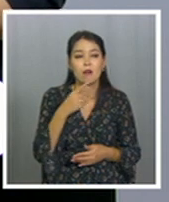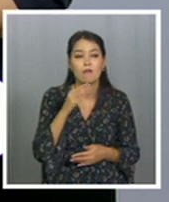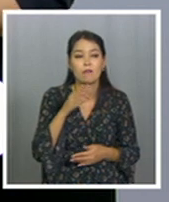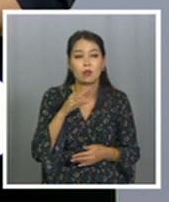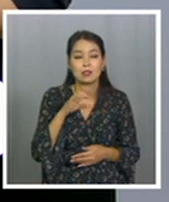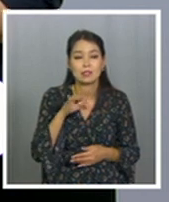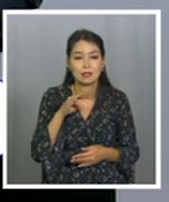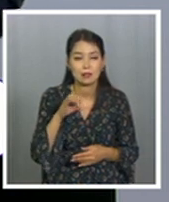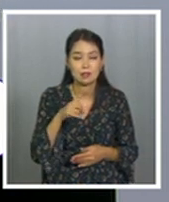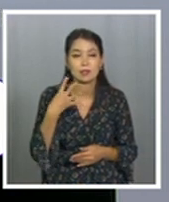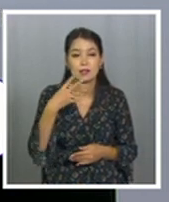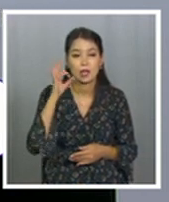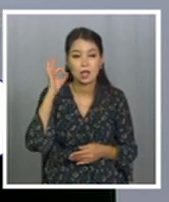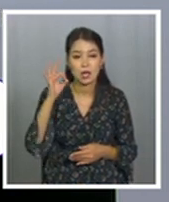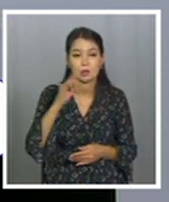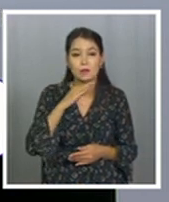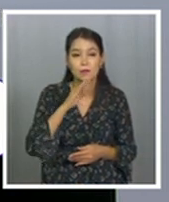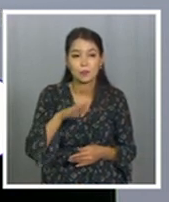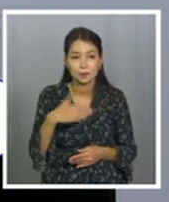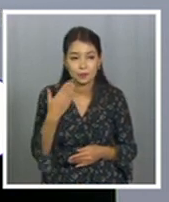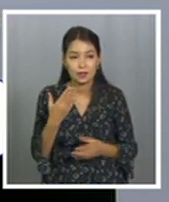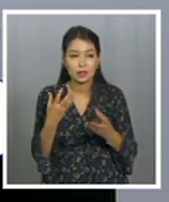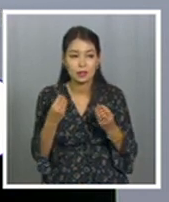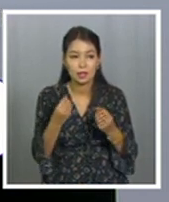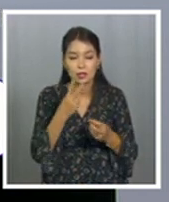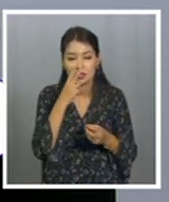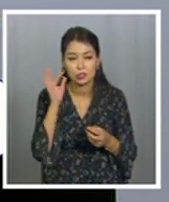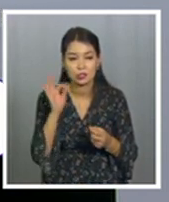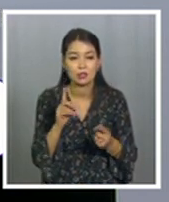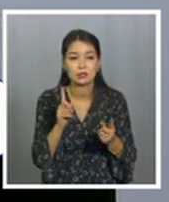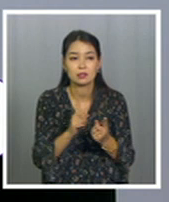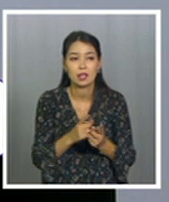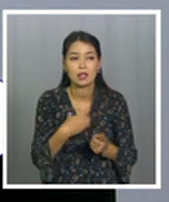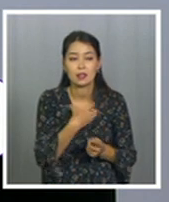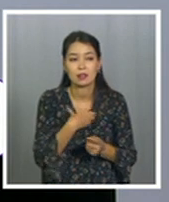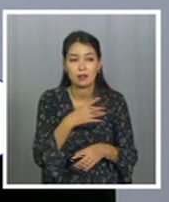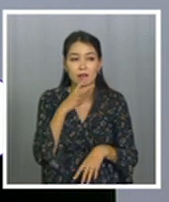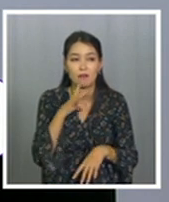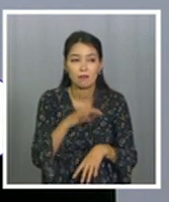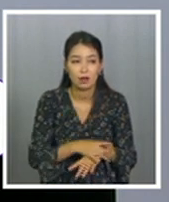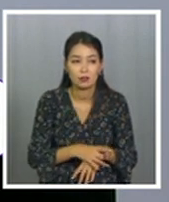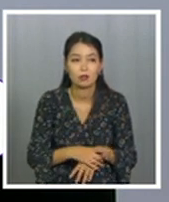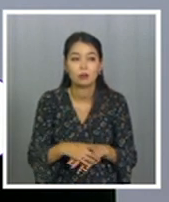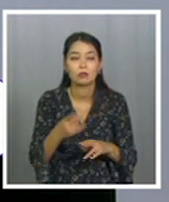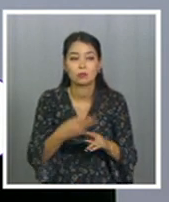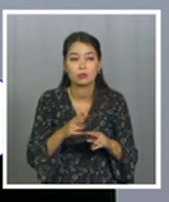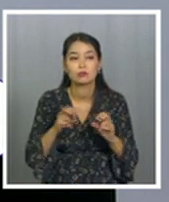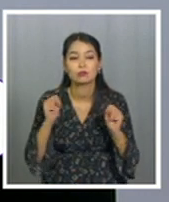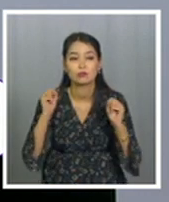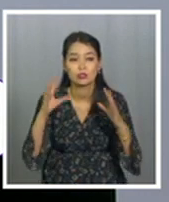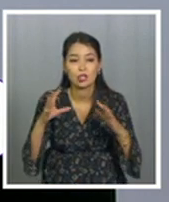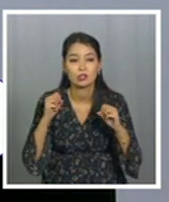сөз. Фотосинтезде тағы бір кездесетін негізгі фактор ол жарық.